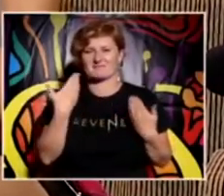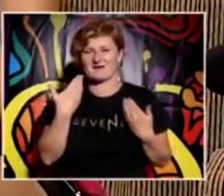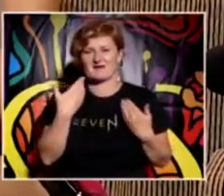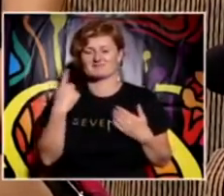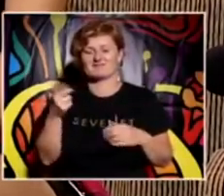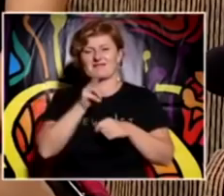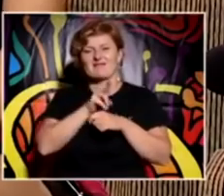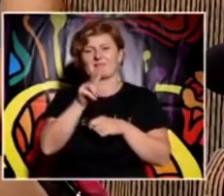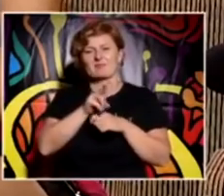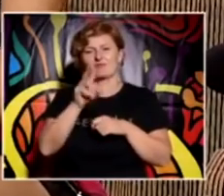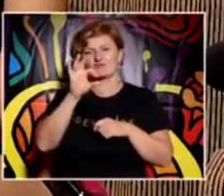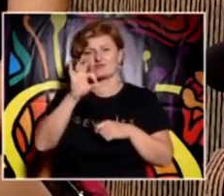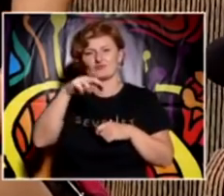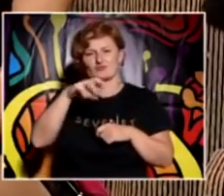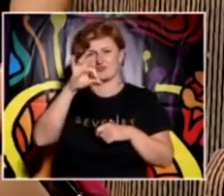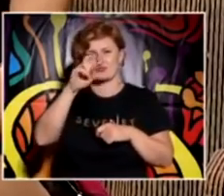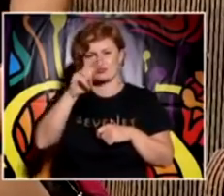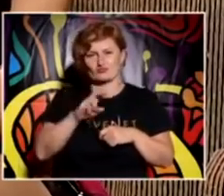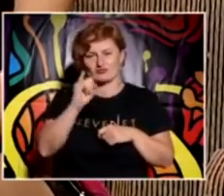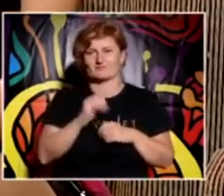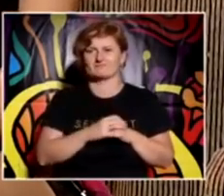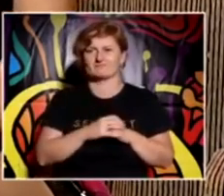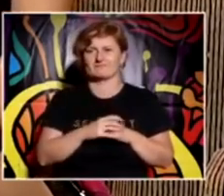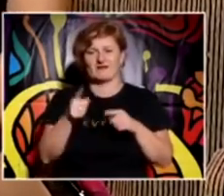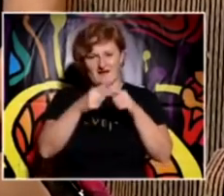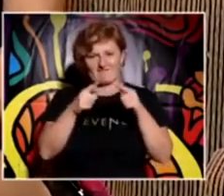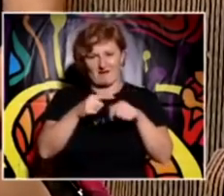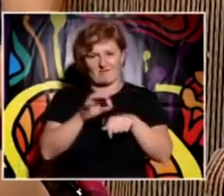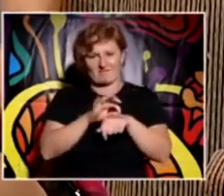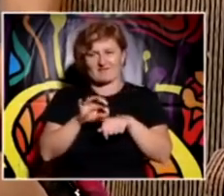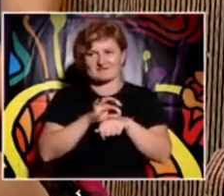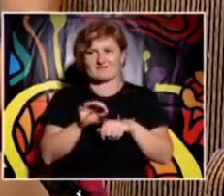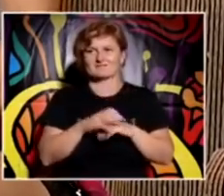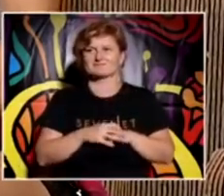w japońskim sushi. Smakował jak mięso.